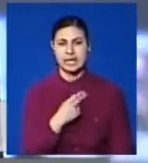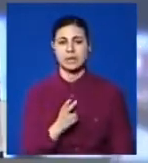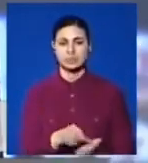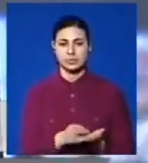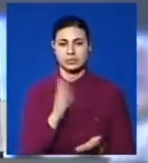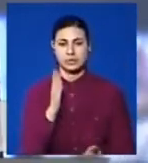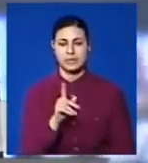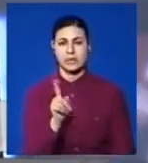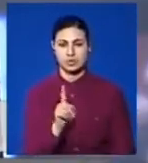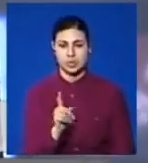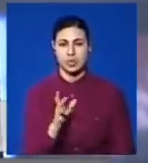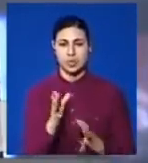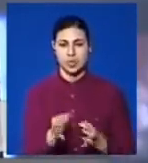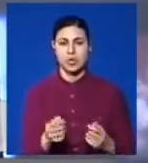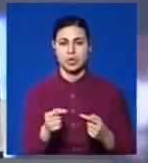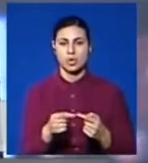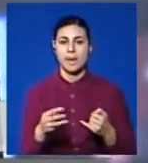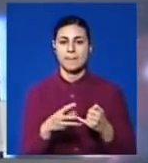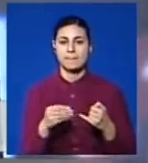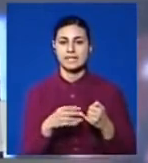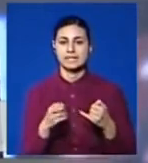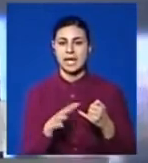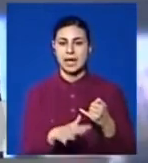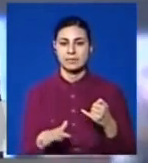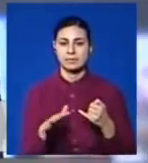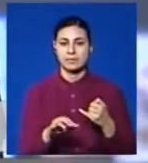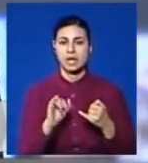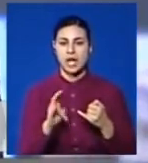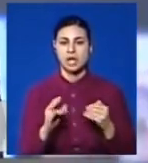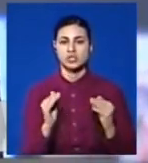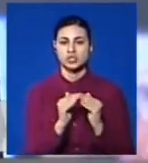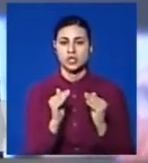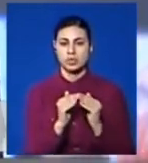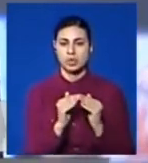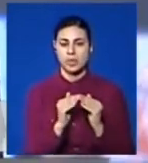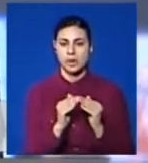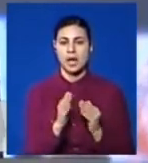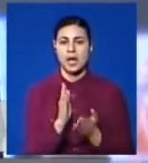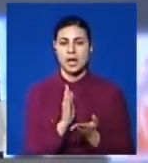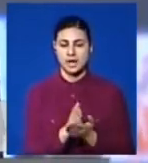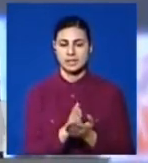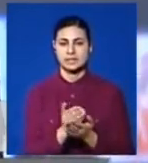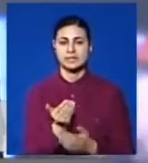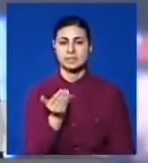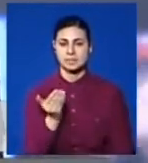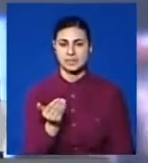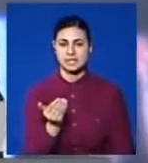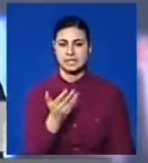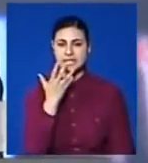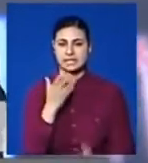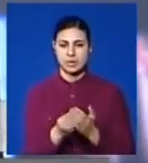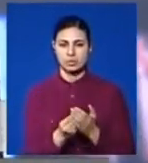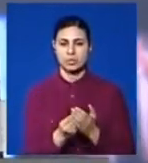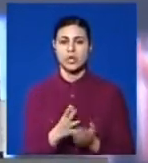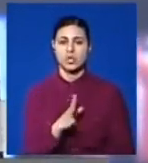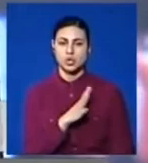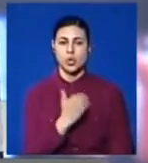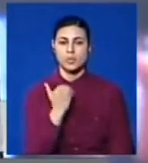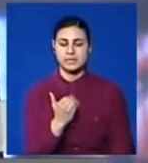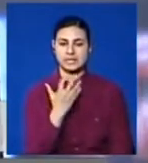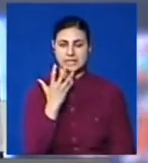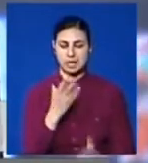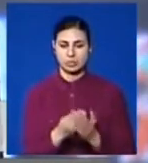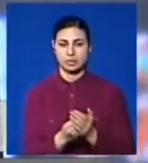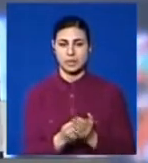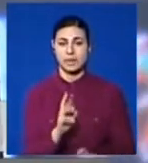იმას, რომ კონკრეტული მიწის ნაკვეთი, ან კონკრეტული შენობა არის მისი საკუთრება, უბრალოდ იყო მისი